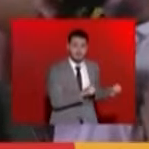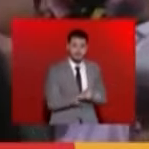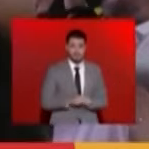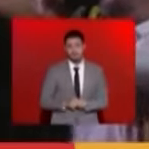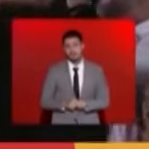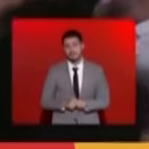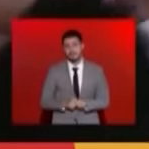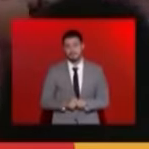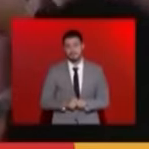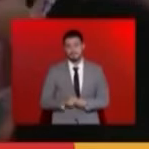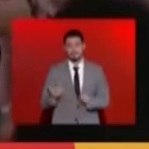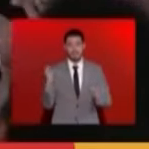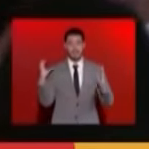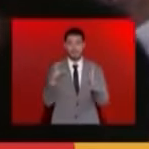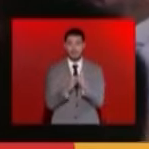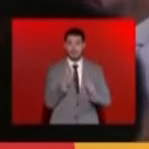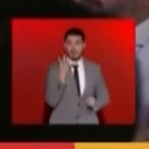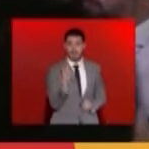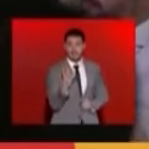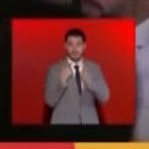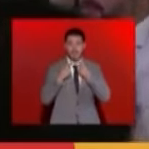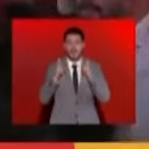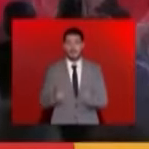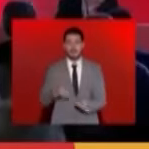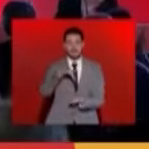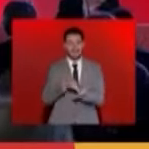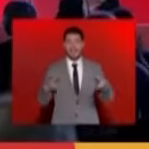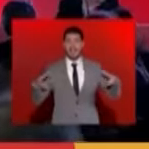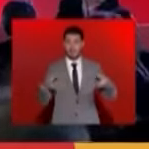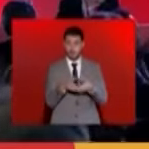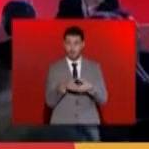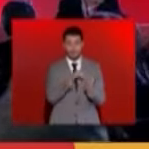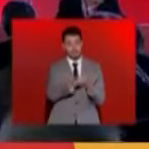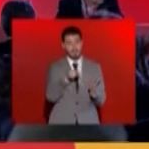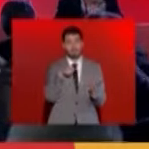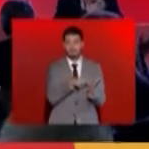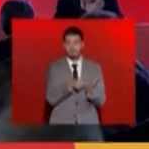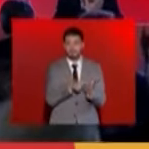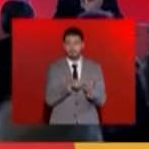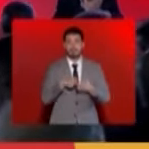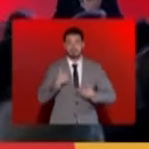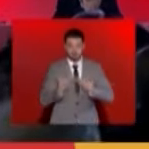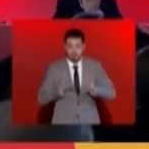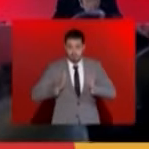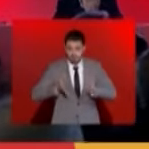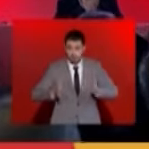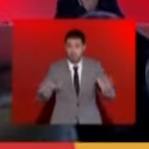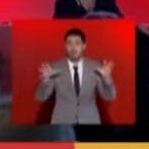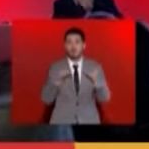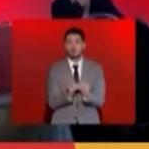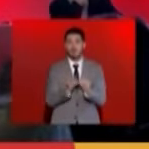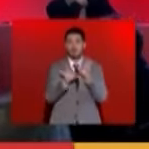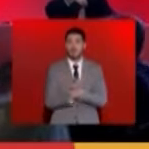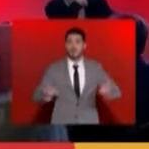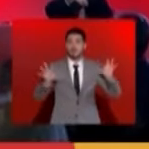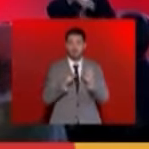σήμερα ισχύουν και ο Μητσοτάκης έχει ένα ποσοστό περίπου το 30% και δεν κάνει αυτοδυναμία, κάπου θα πρέπει να απευθυνθεί.